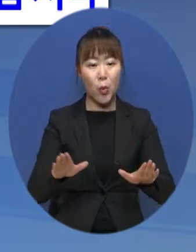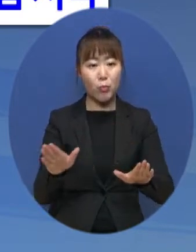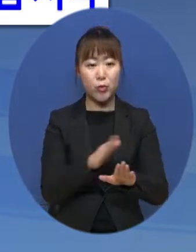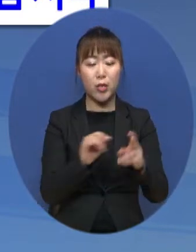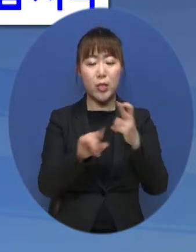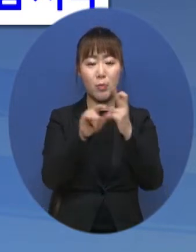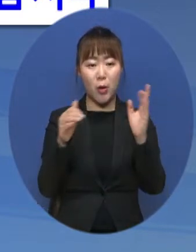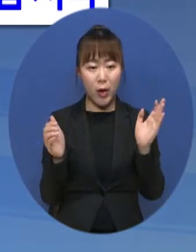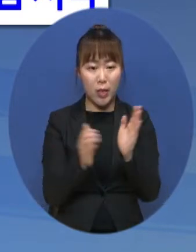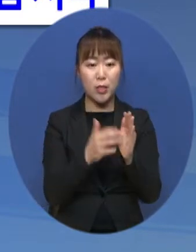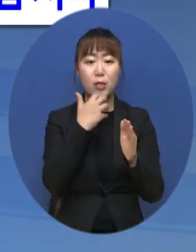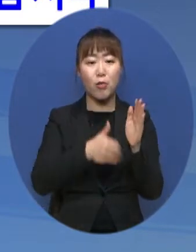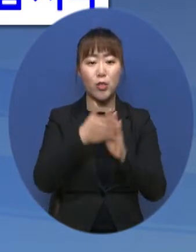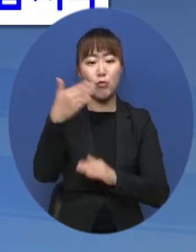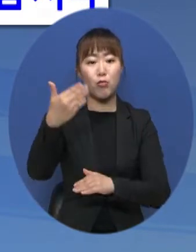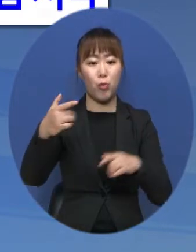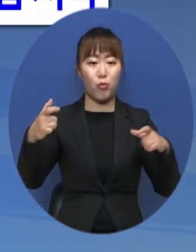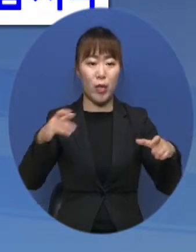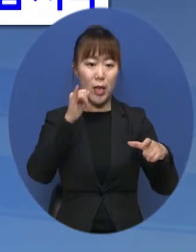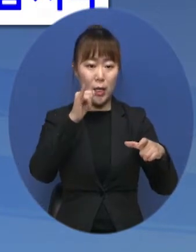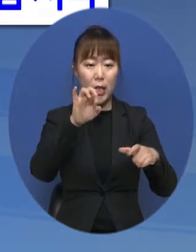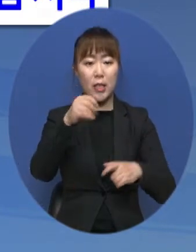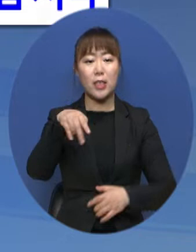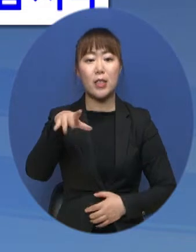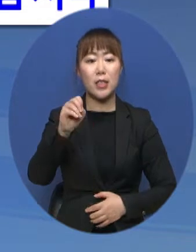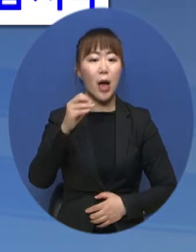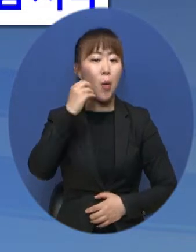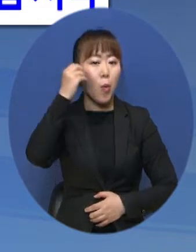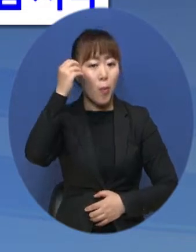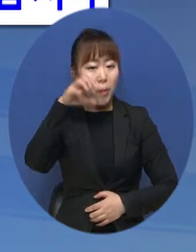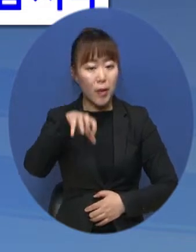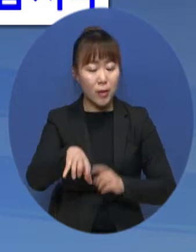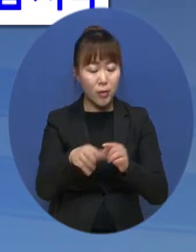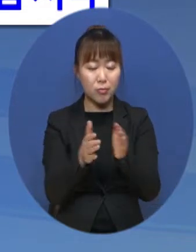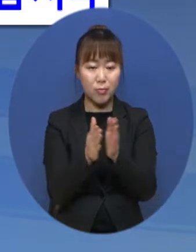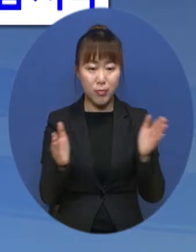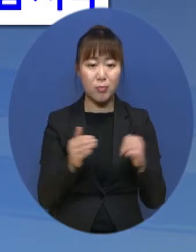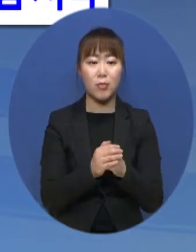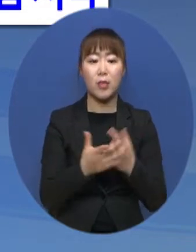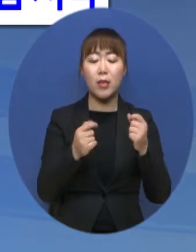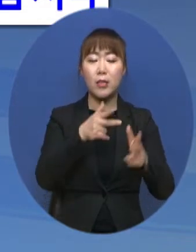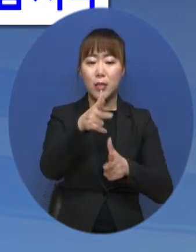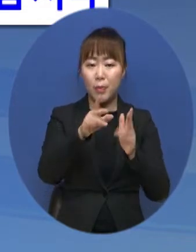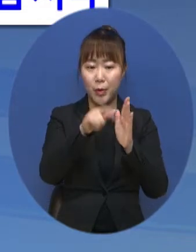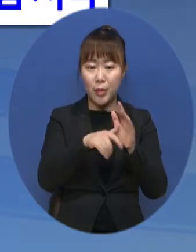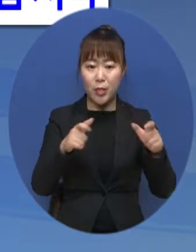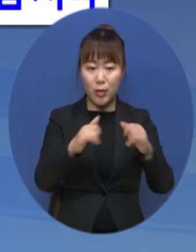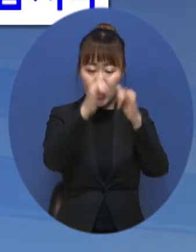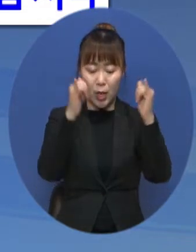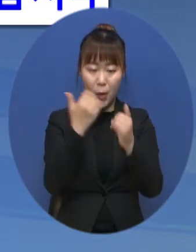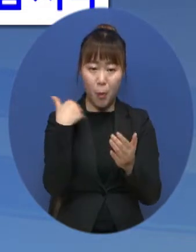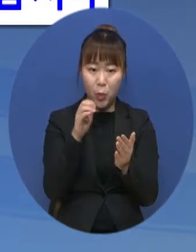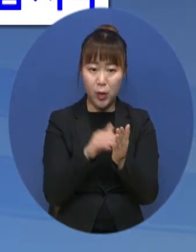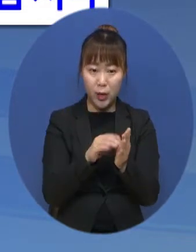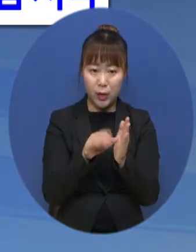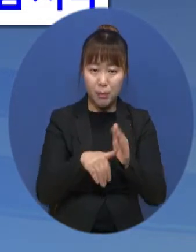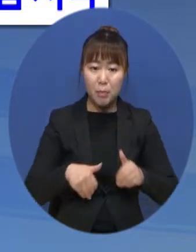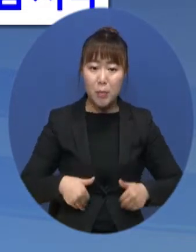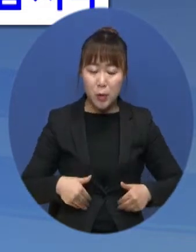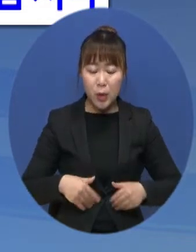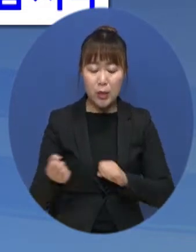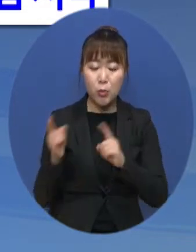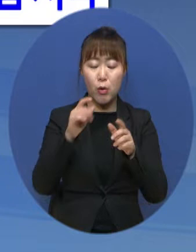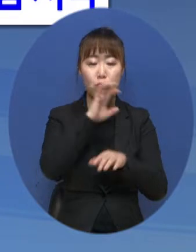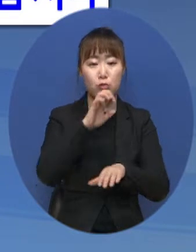12월까지 서울시 구로구에 마련한 일상홈에서 진행합니다. 이번 사업에서는 지역사회 복귀에 필요한 재활훈련을 할